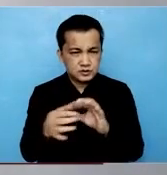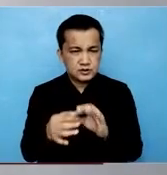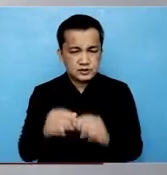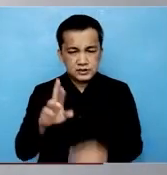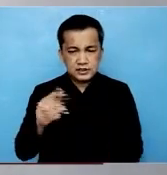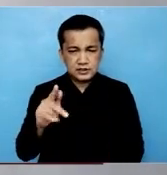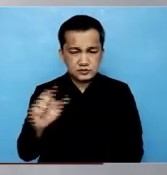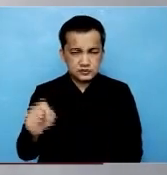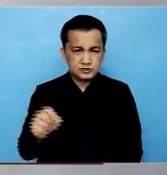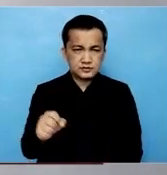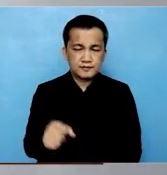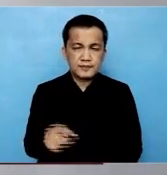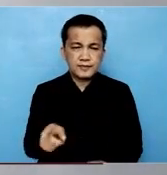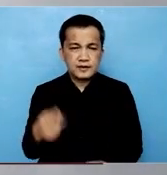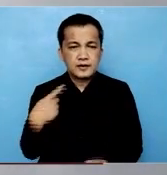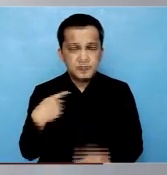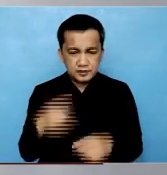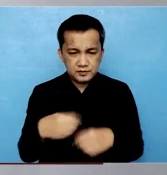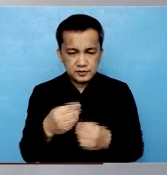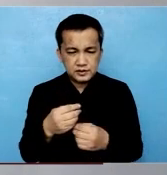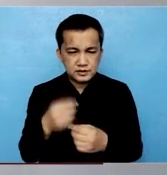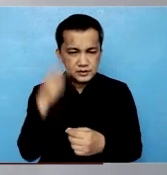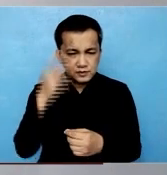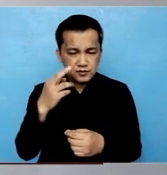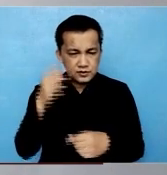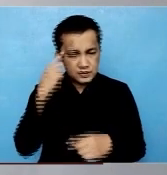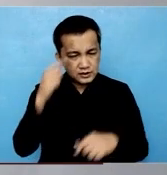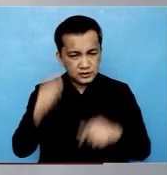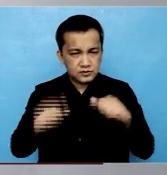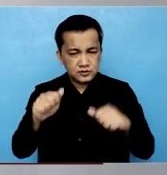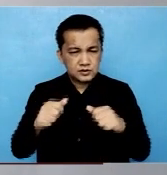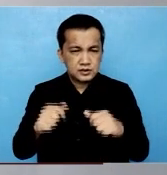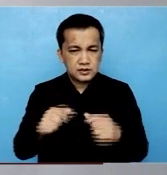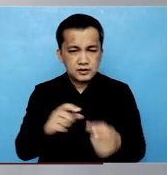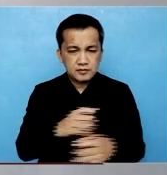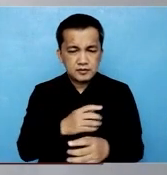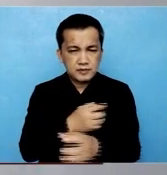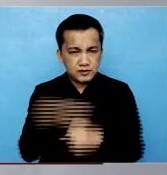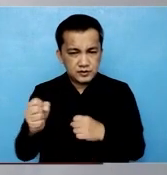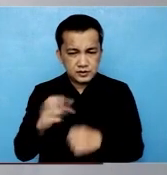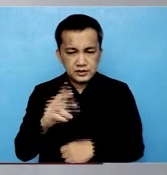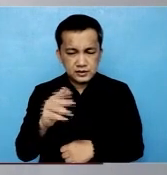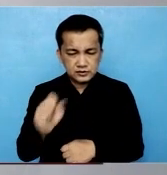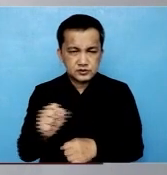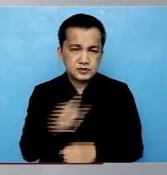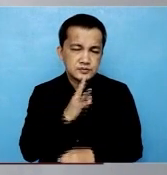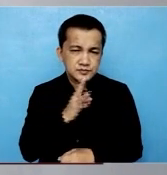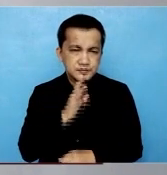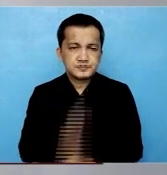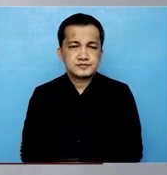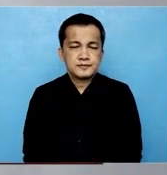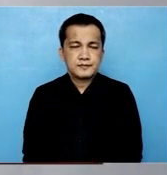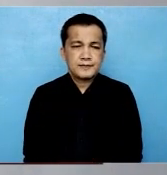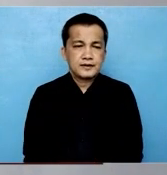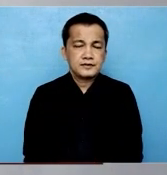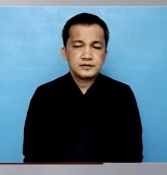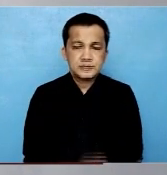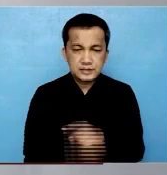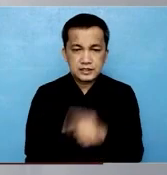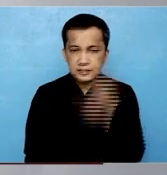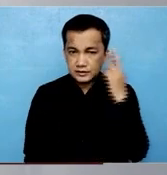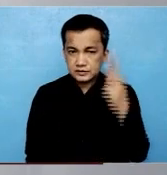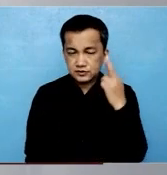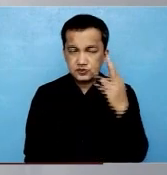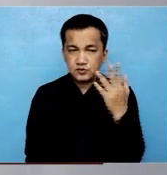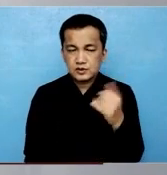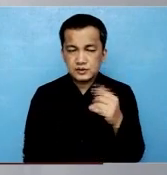Nagdulot pa rin ng reasonable doubt o pagdududa ang pagbawi ni Ragos ng kanyang mga naunang testimonya. Yan ang dahilan kaya